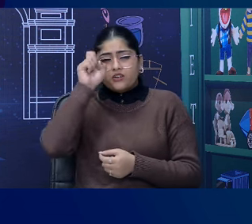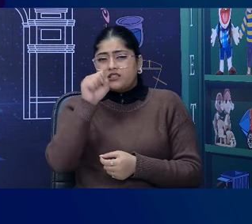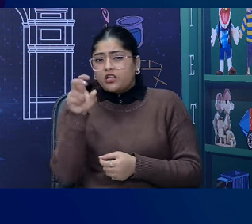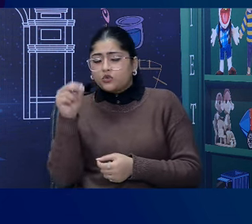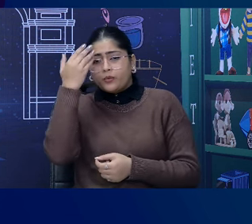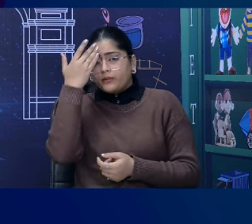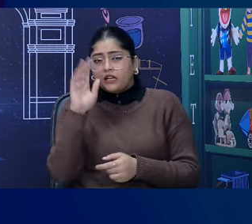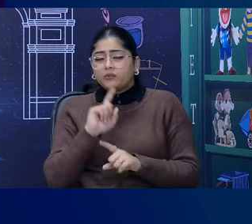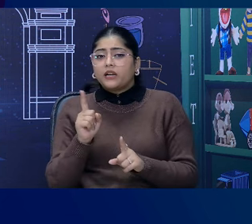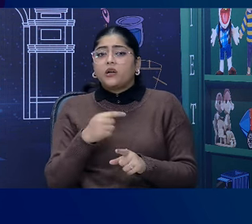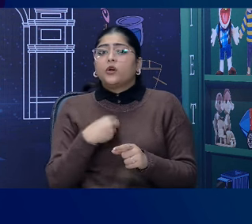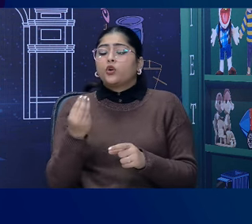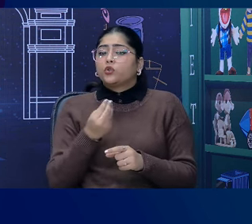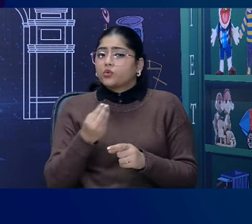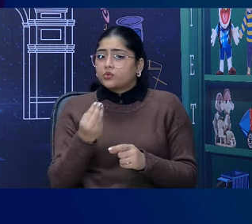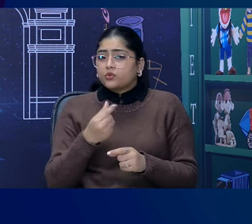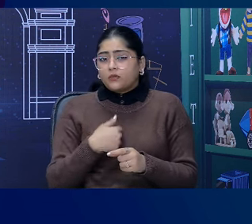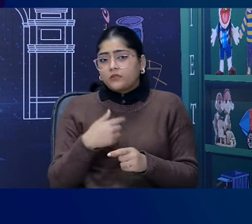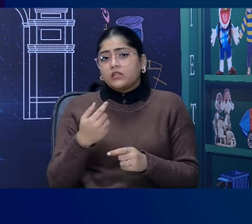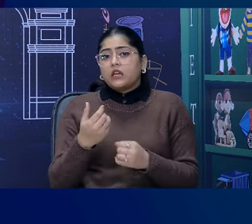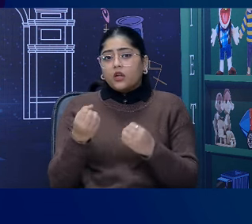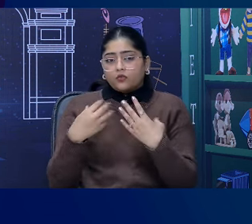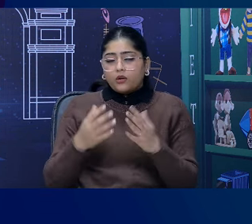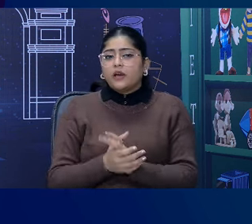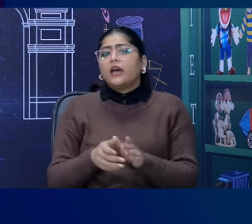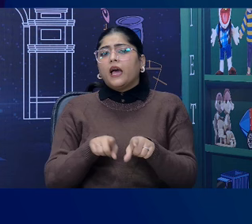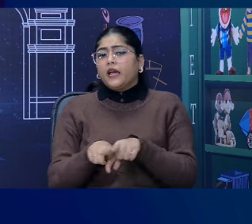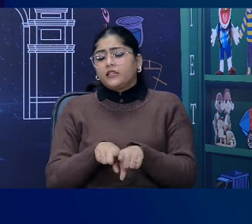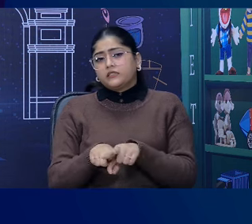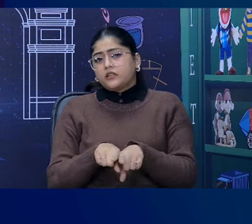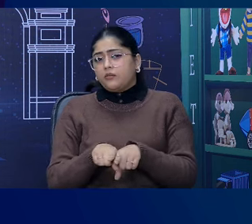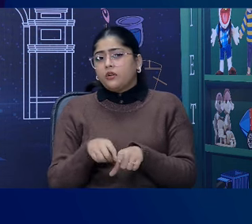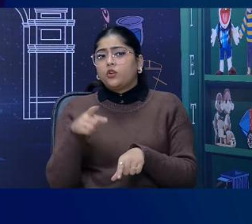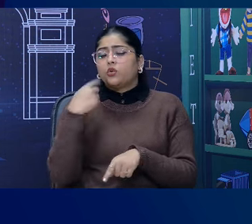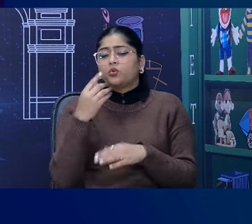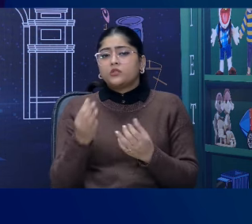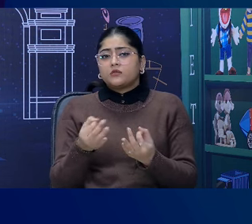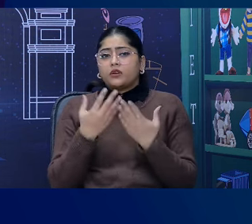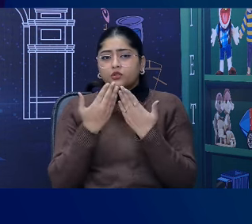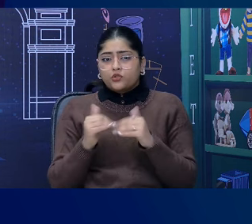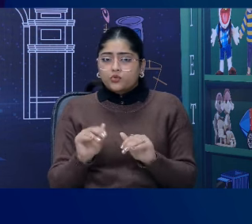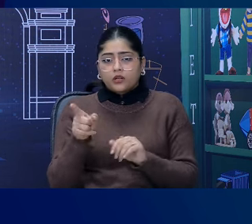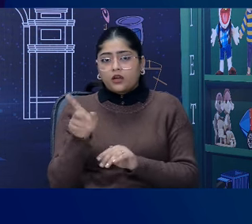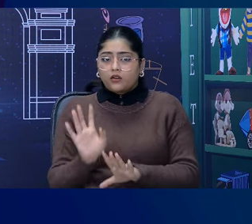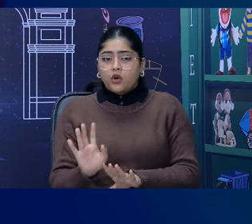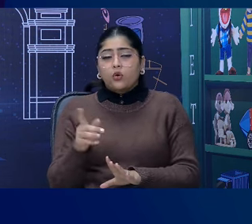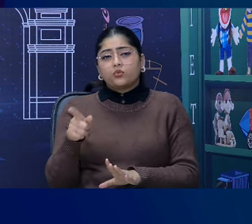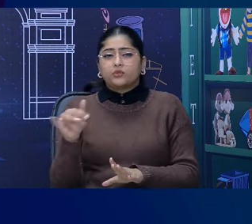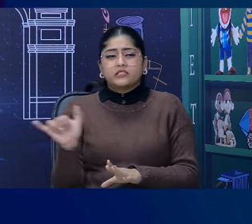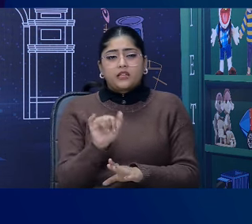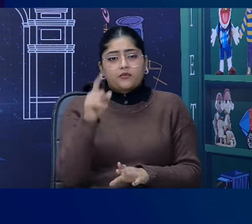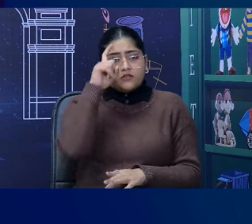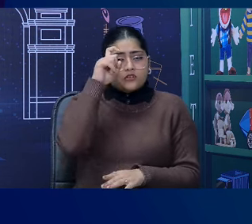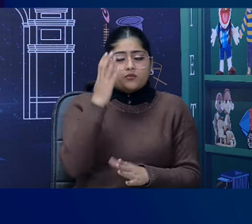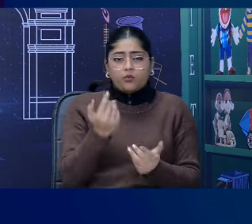लेकिन अगर हम अपने स्पेशल नीड बच्चों की बात करें तो स्ट्रेस तो उनको भी होता होगा तो ऐसी सिचुएशन में वह अपनी